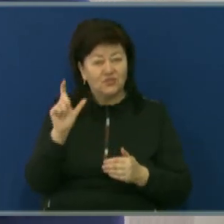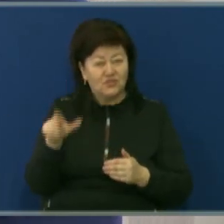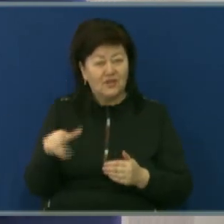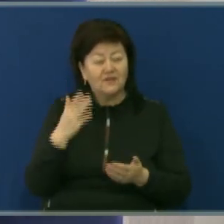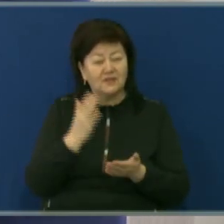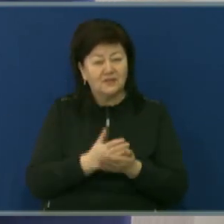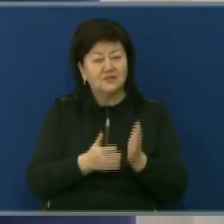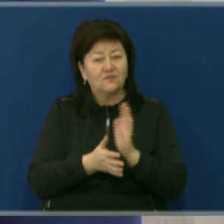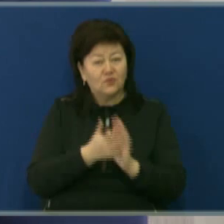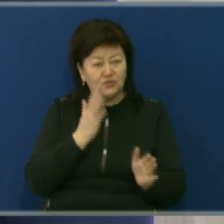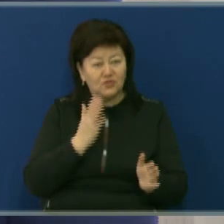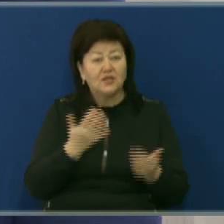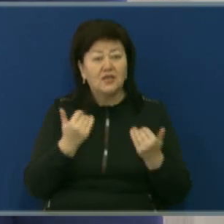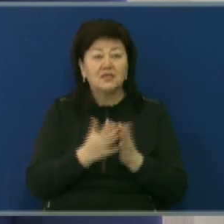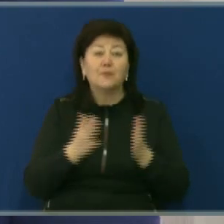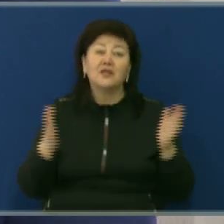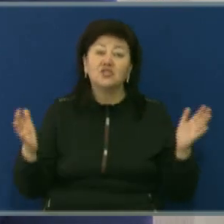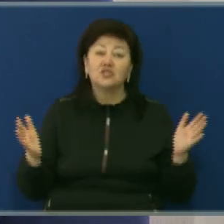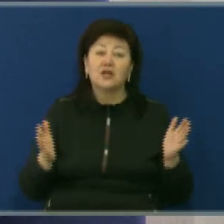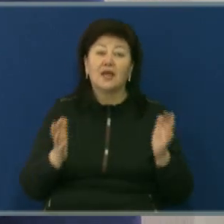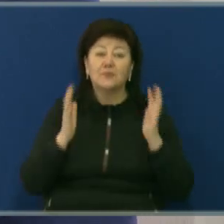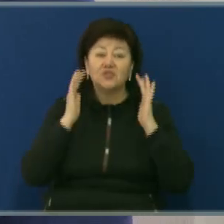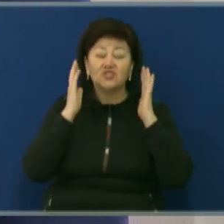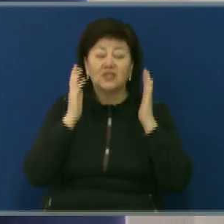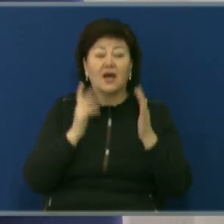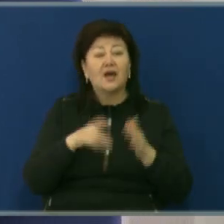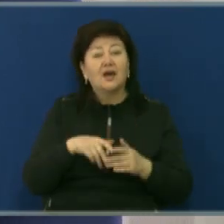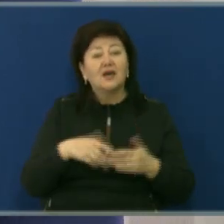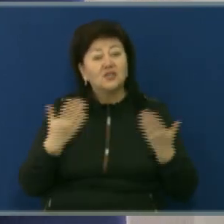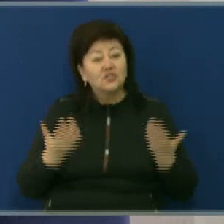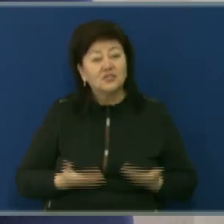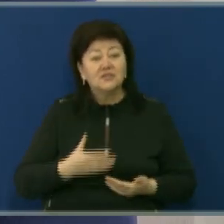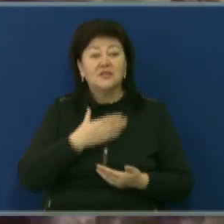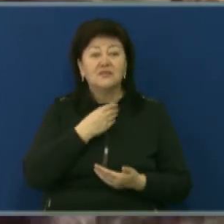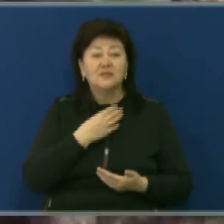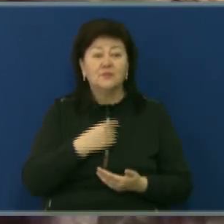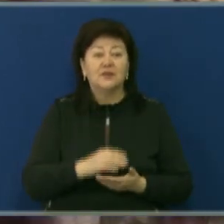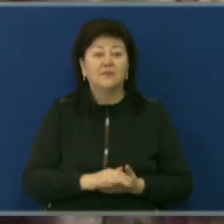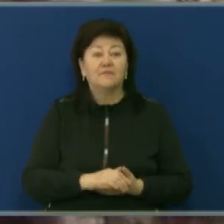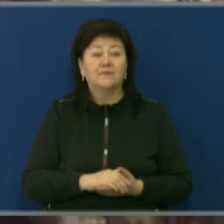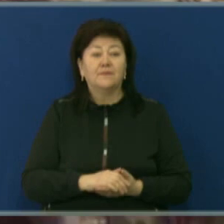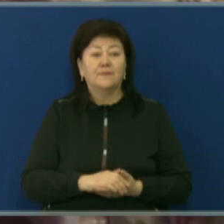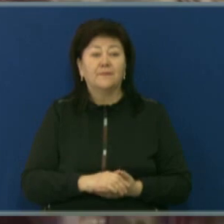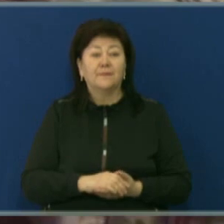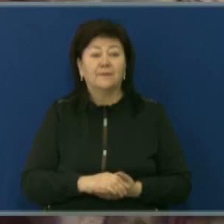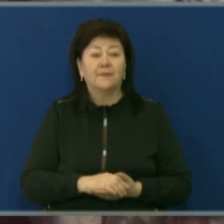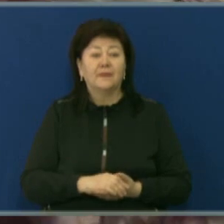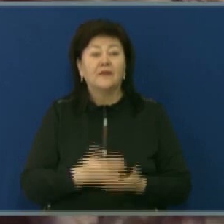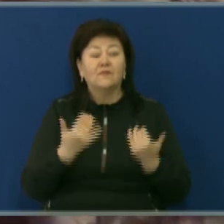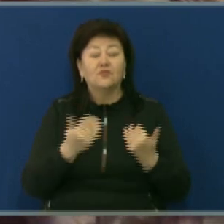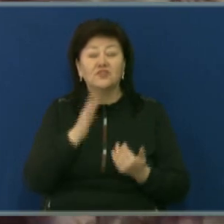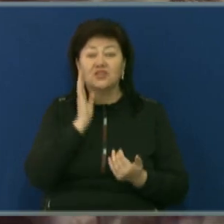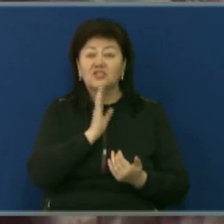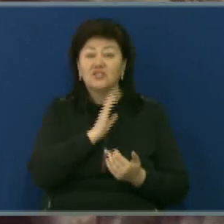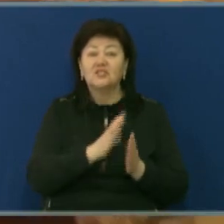бұл құрылыс қалалықтар үшін үлкен үміт. Себебі тұрғын үйлер түрлі бағдарламалар бойынша салынуда. Ризагүл Қапасова 25 жылға